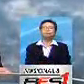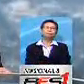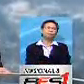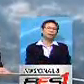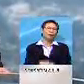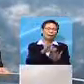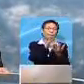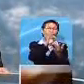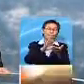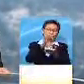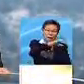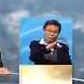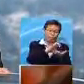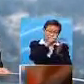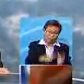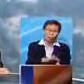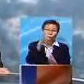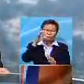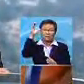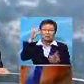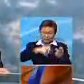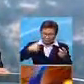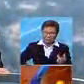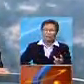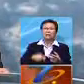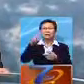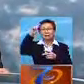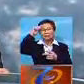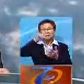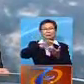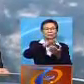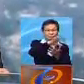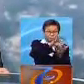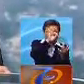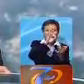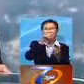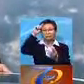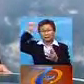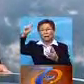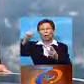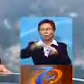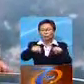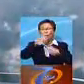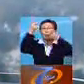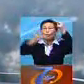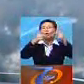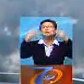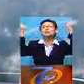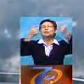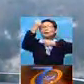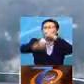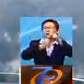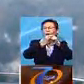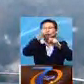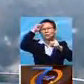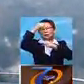Selain menjadi pilihan pelabur-pelabur dari China, Terengganu pula bakal muncul sebagai destinasi pelancongan terkemuka terutama sempena Tahun Melawat